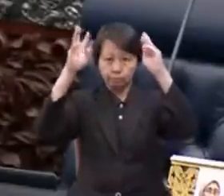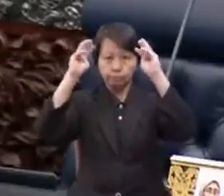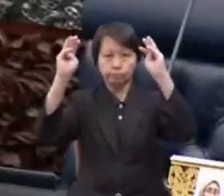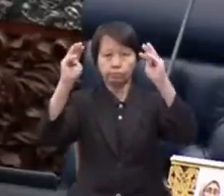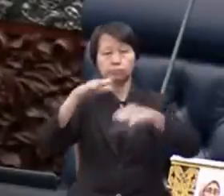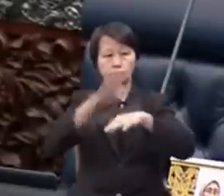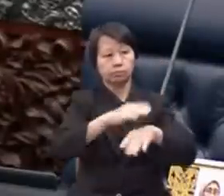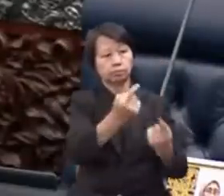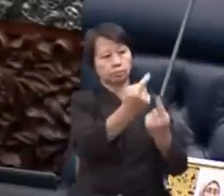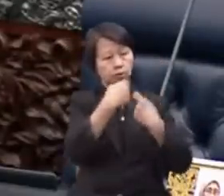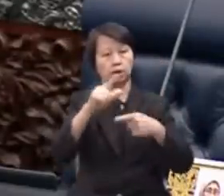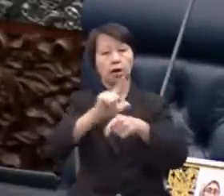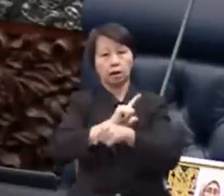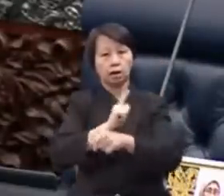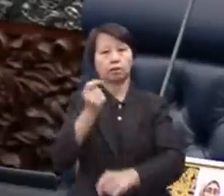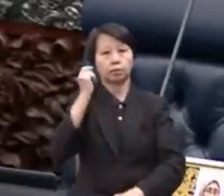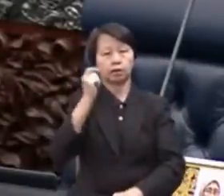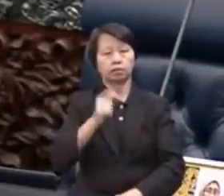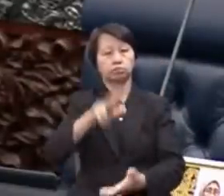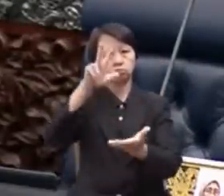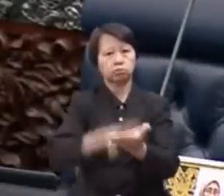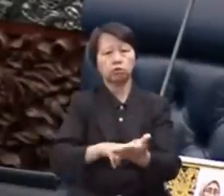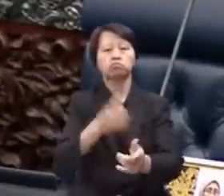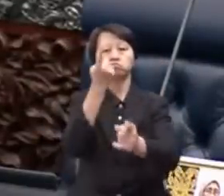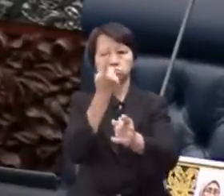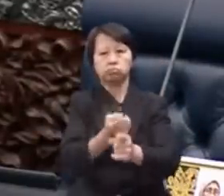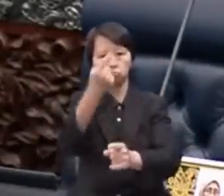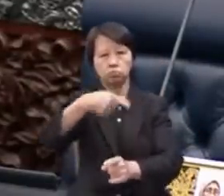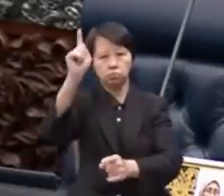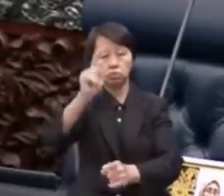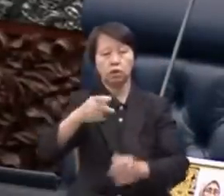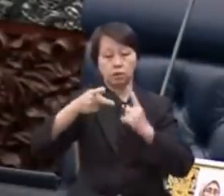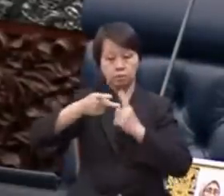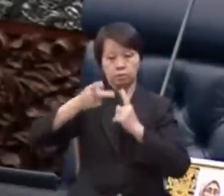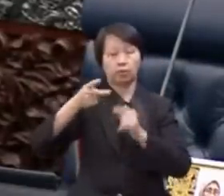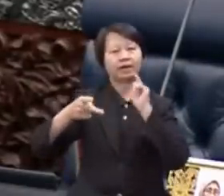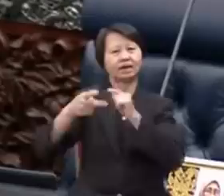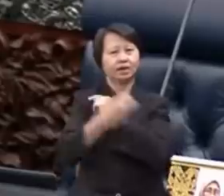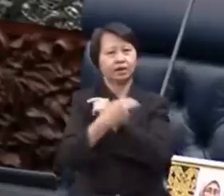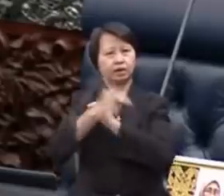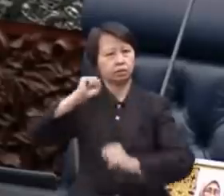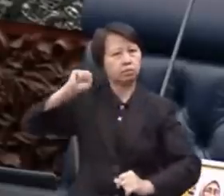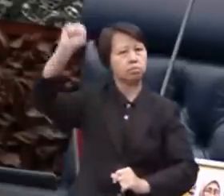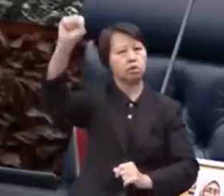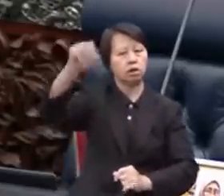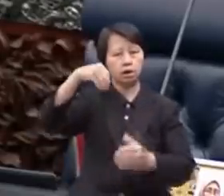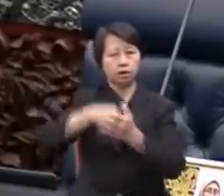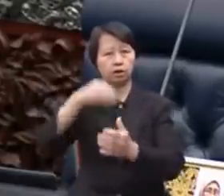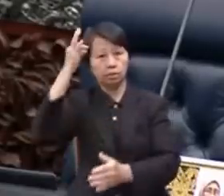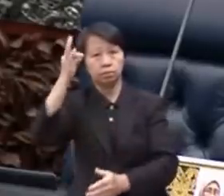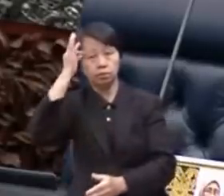atas Jawabannya lengkap tadi yang mengesahkan keabsahan Pulau Pinang sebagai satu negeri yang berdalam dalam